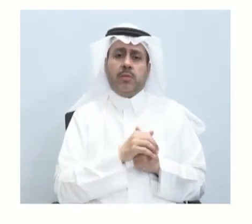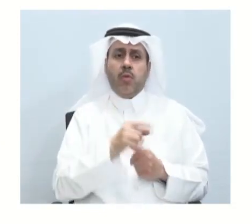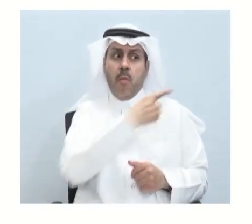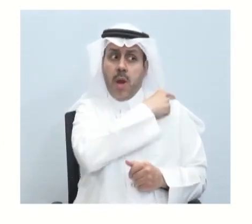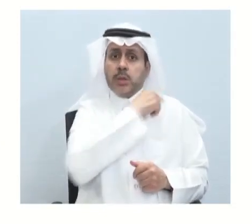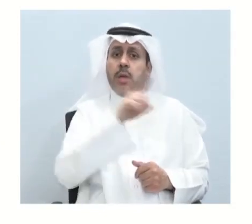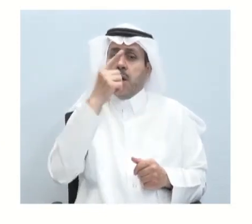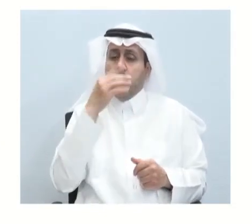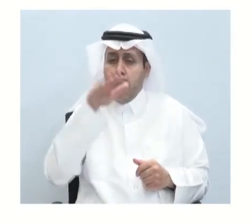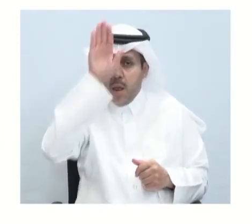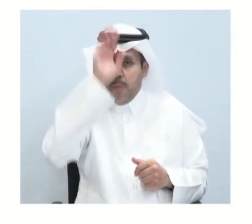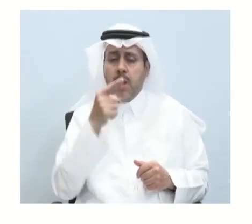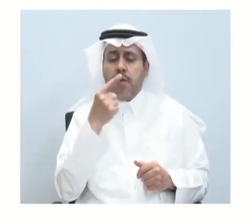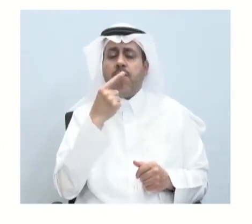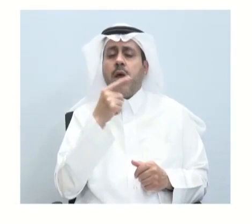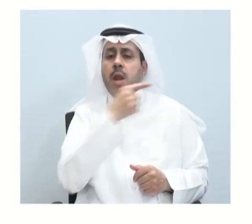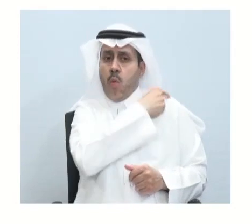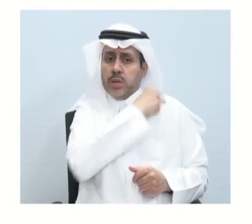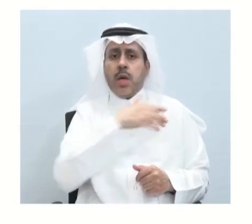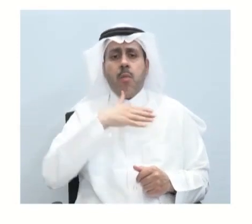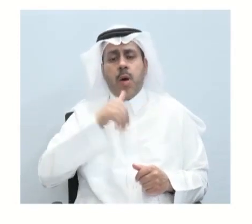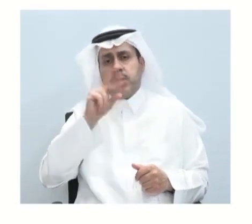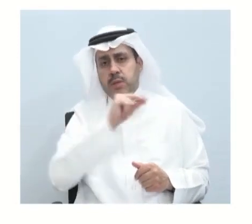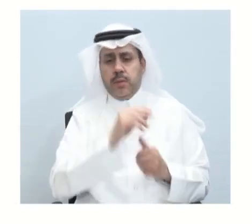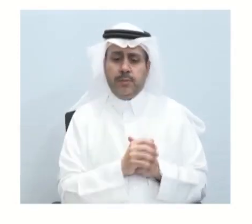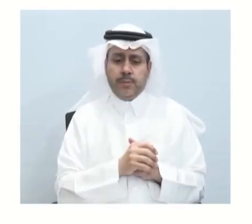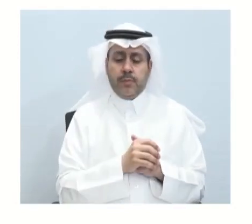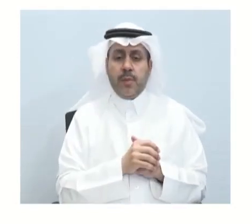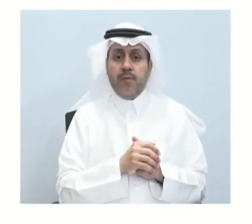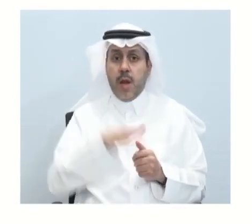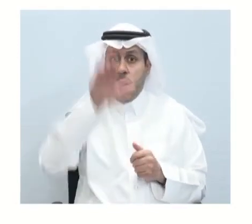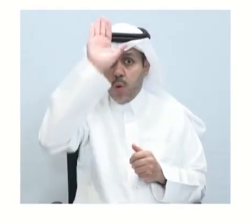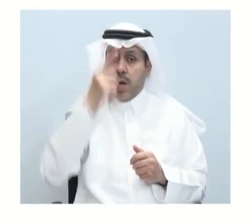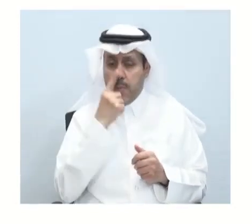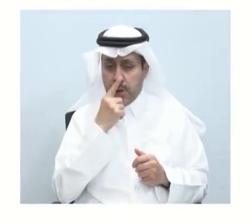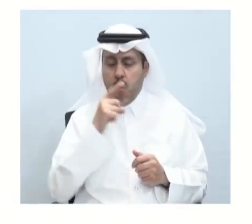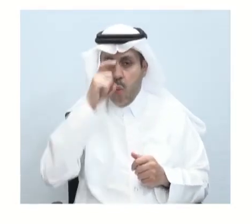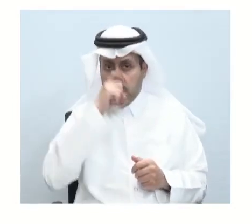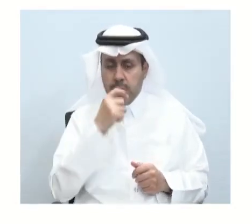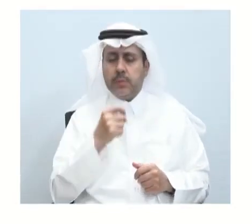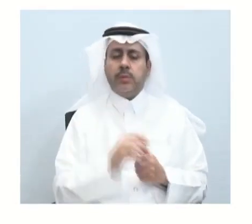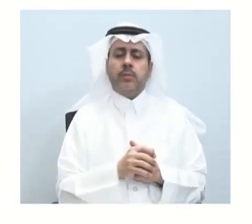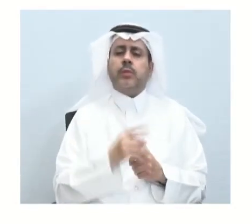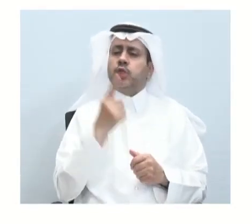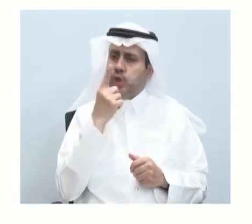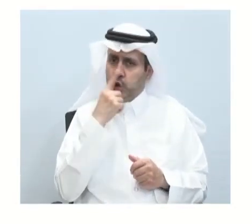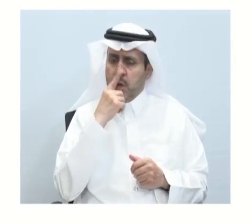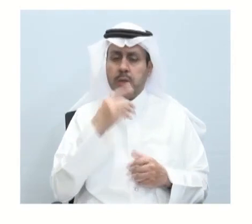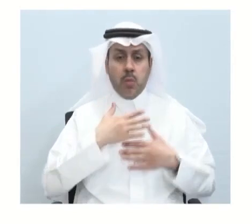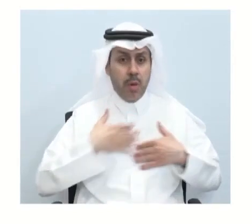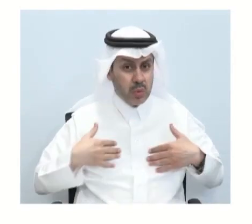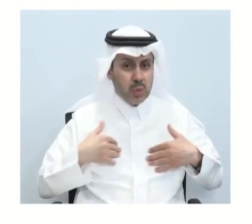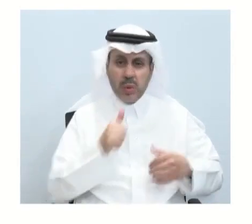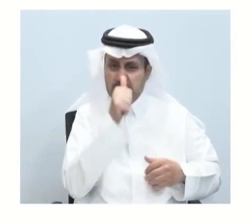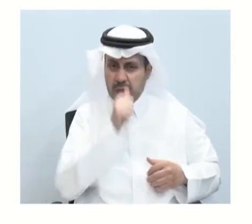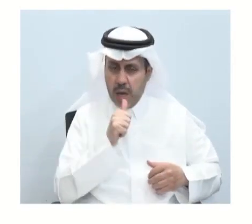وفي هذا دليل على ان ولي الامر يطاع في الاوامر سواء كانت محبوبه للنفس او مكروهه اذ هي من طاعه